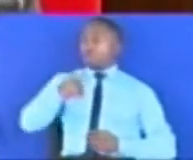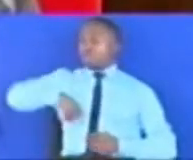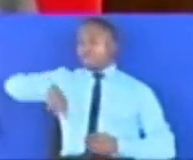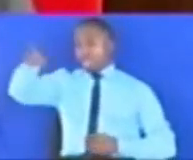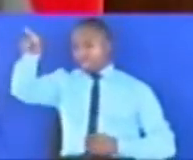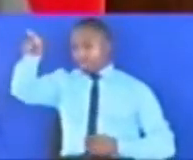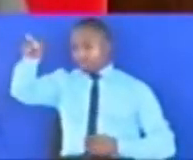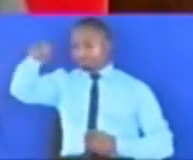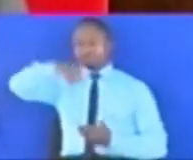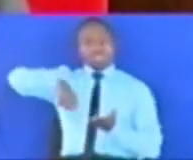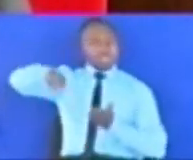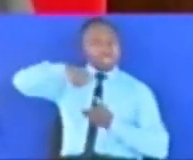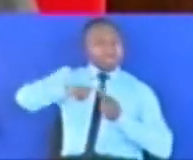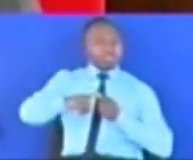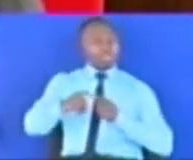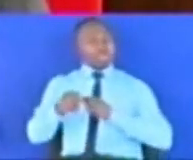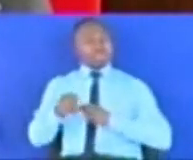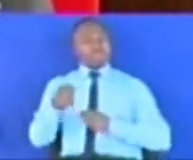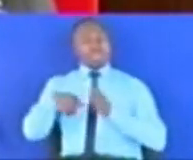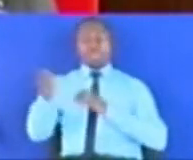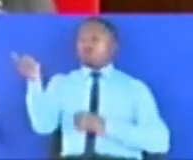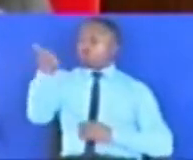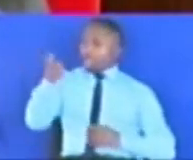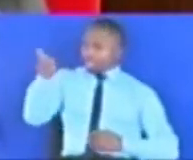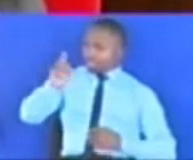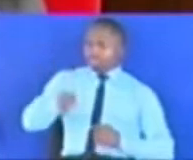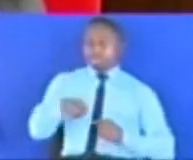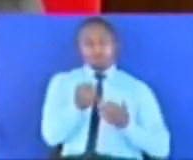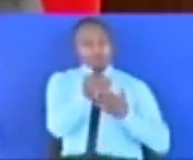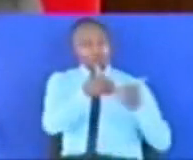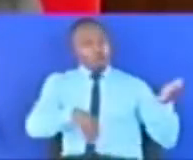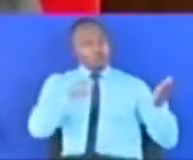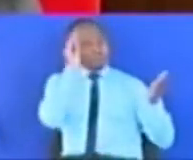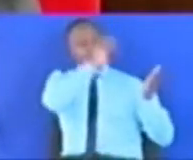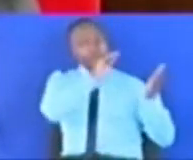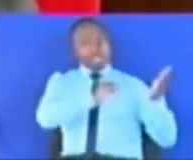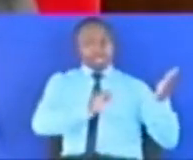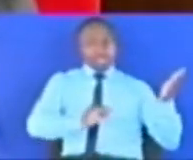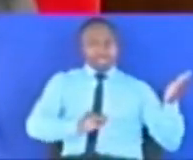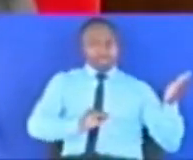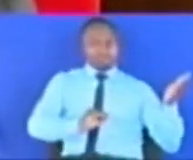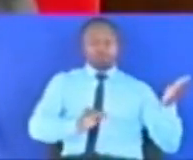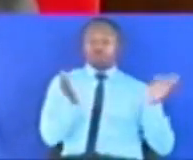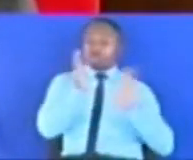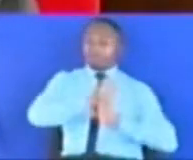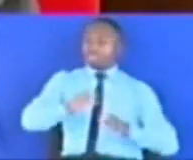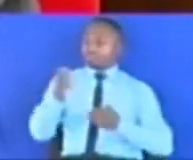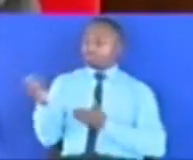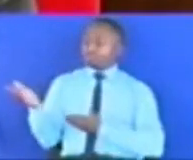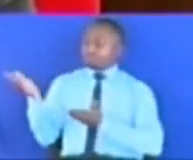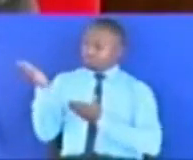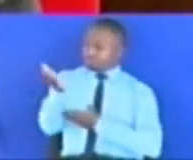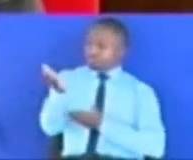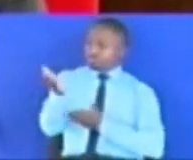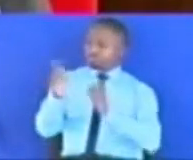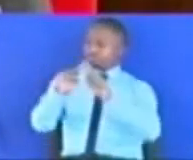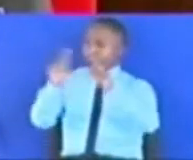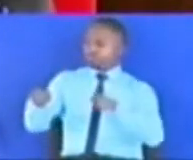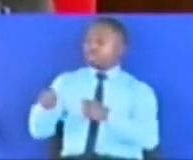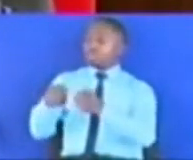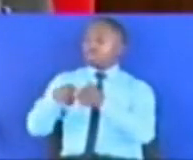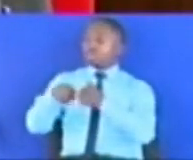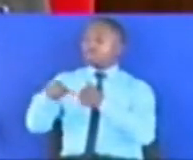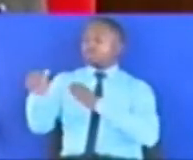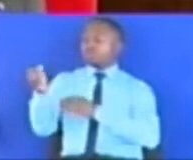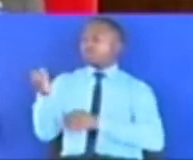mjini, uende ukadai, kuna fomu ambayo ukajaze. Ukijaza hiyo fomu ndio utaenda kuchukua dawa. Sasa